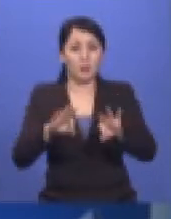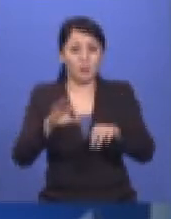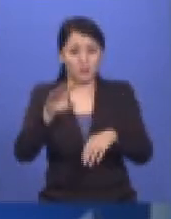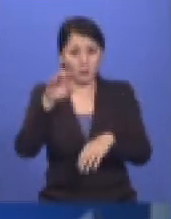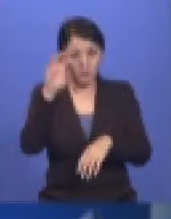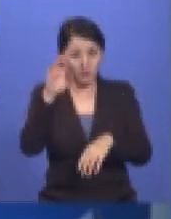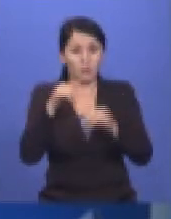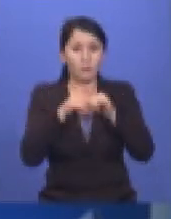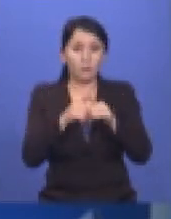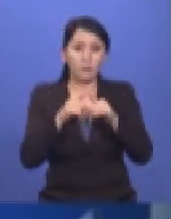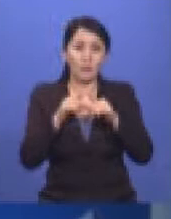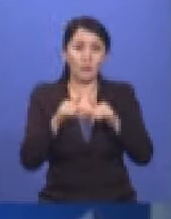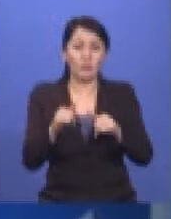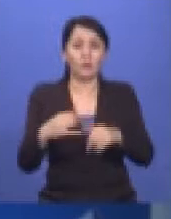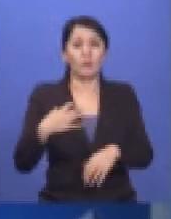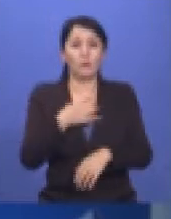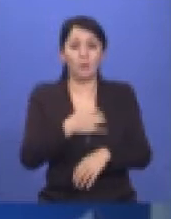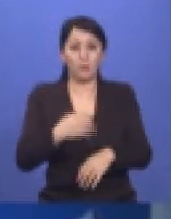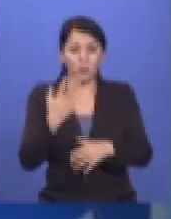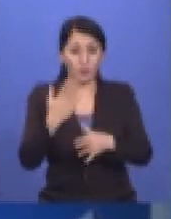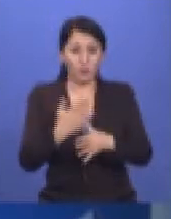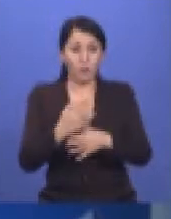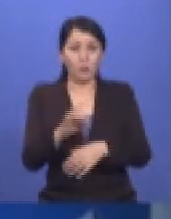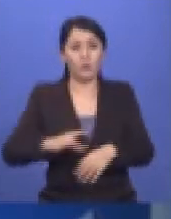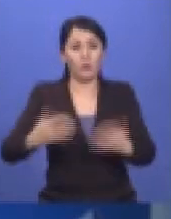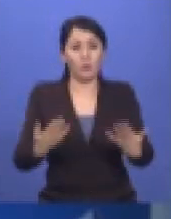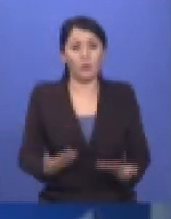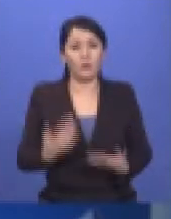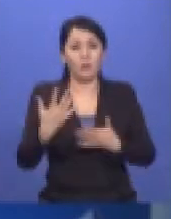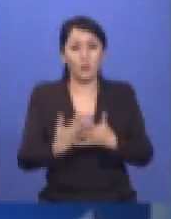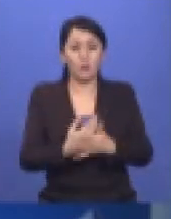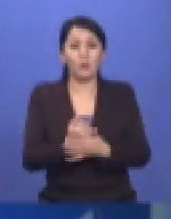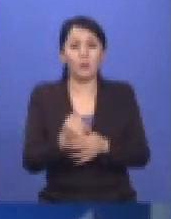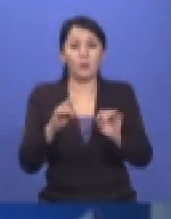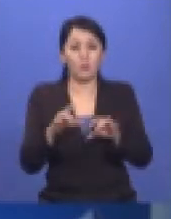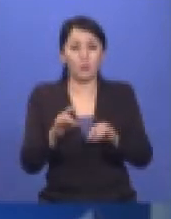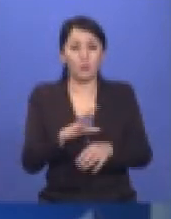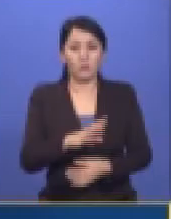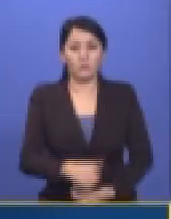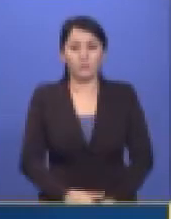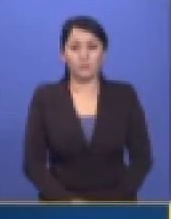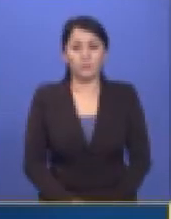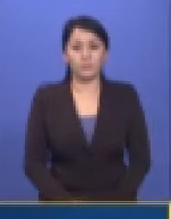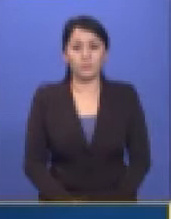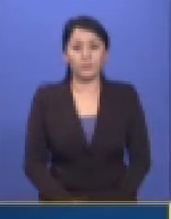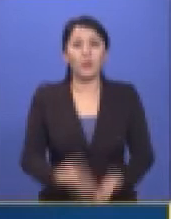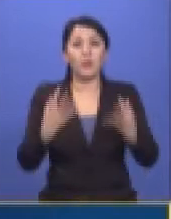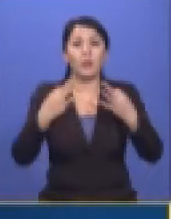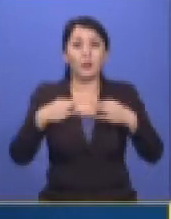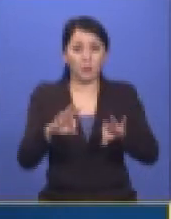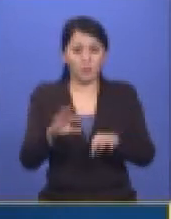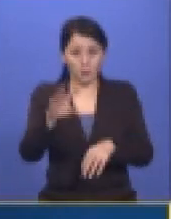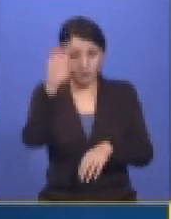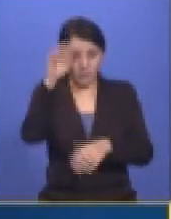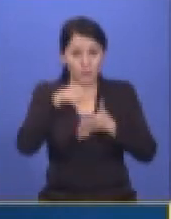барысында тәуелсіз елдің қалыптасуы мен дамуына елеулі үлес қосқан өңір тұрғындарының жетістіктері туралы айтылды. Тәуелсіз елдің